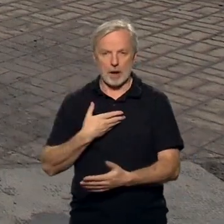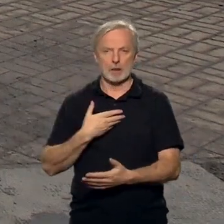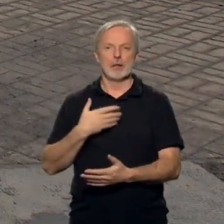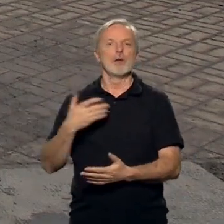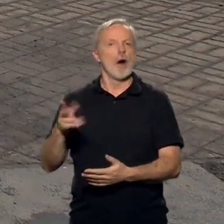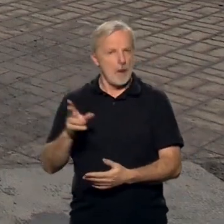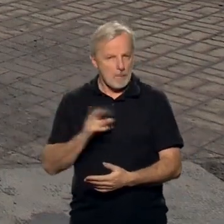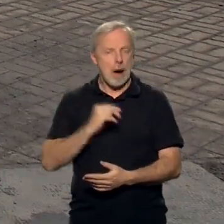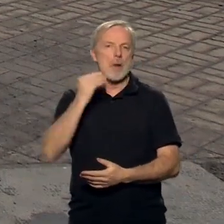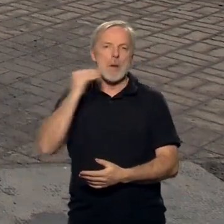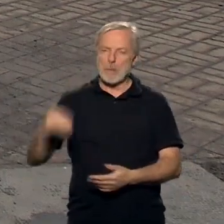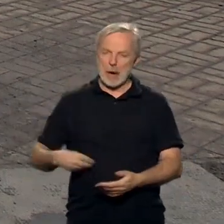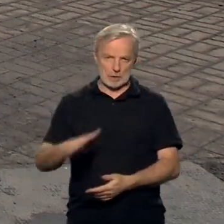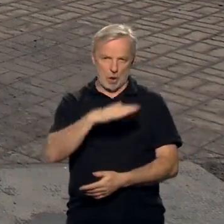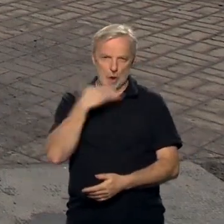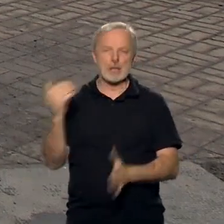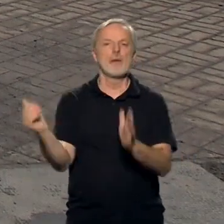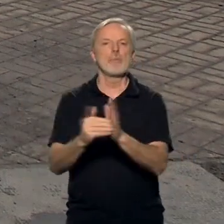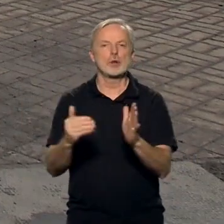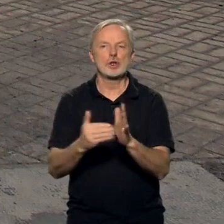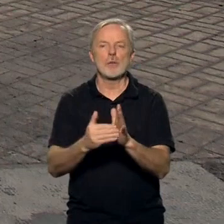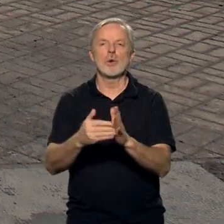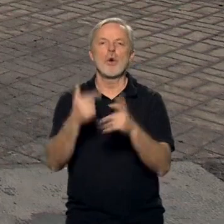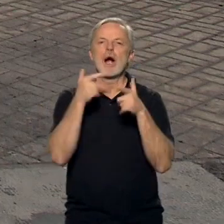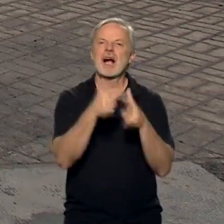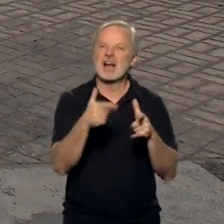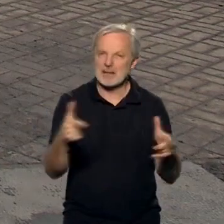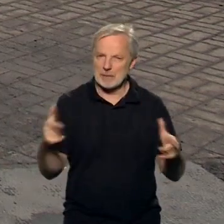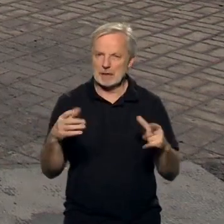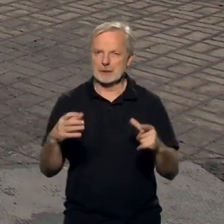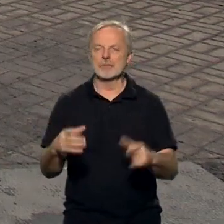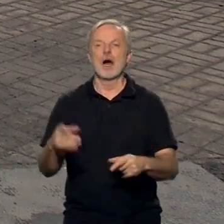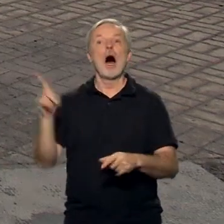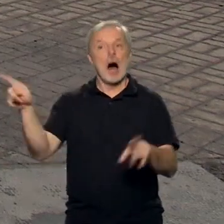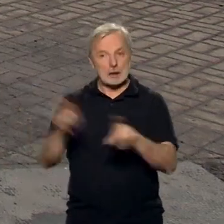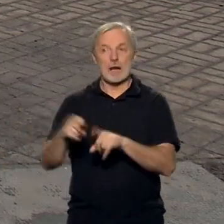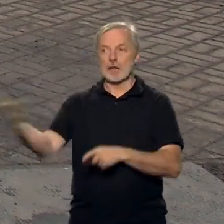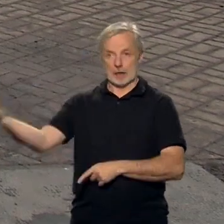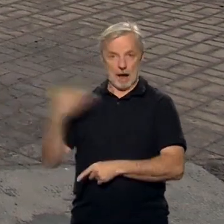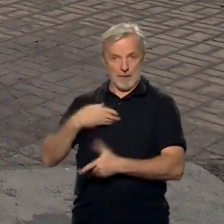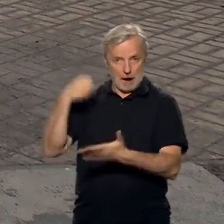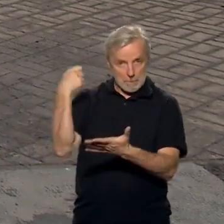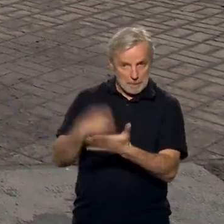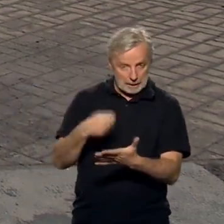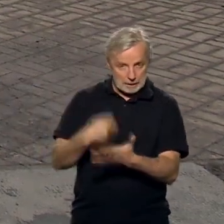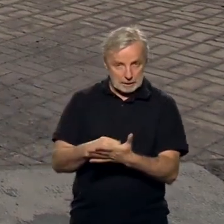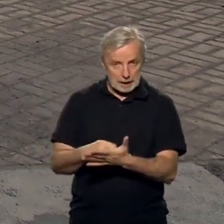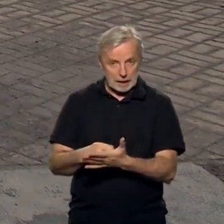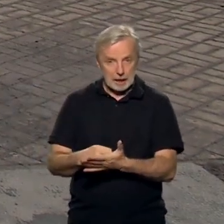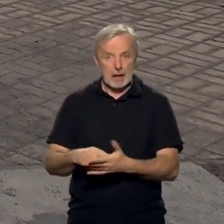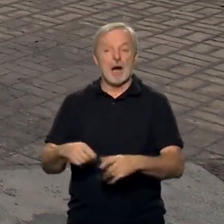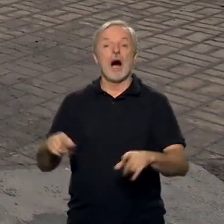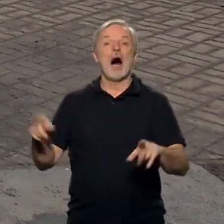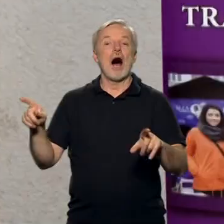tolik pejsků, tak se nám samozřejmě hodí krmení. Jsou schopni nám pomoci i finančně, pokud je potřeba. No a v neposlední řadě třeba